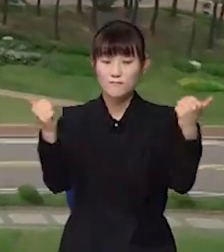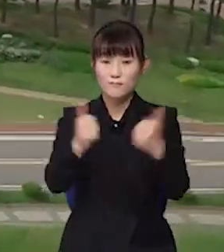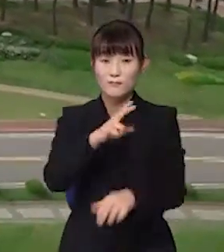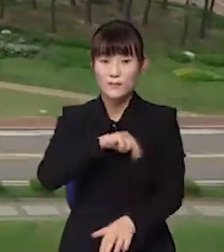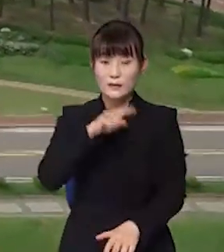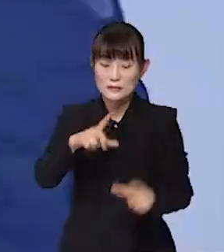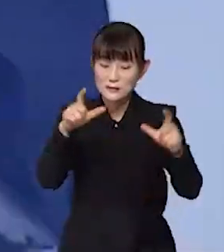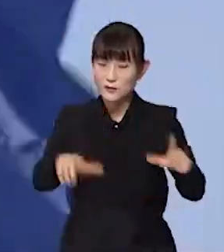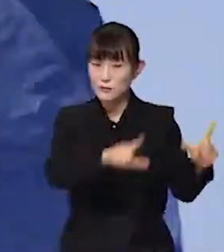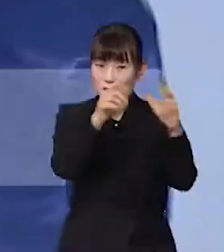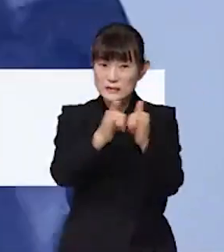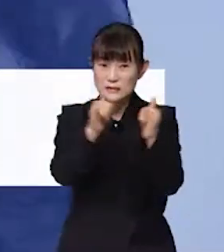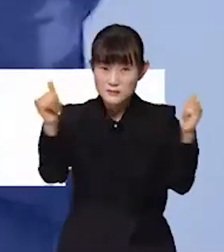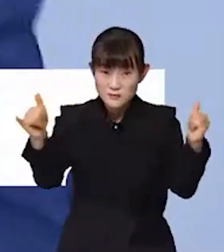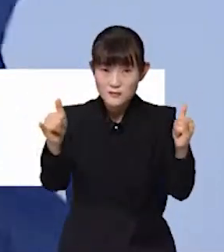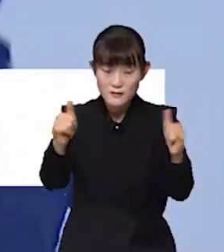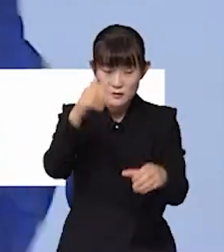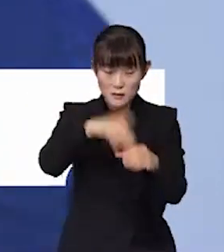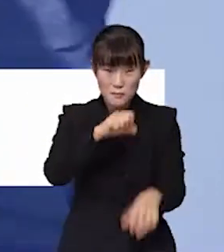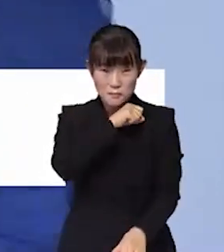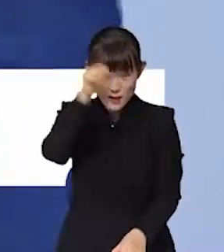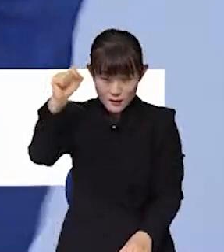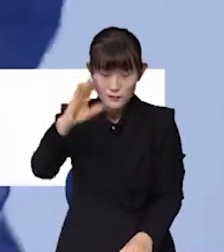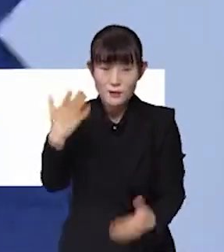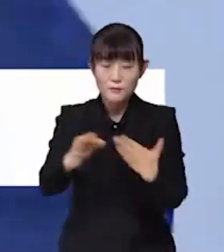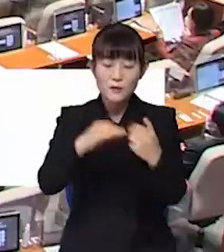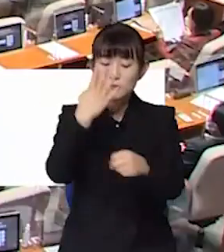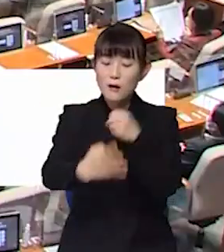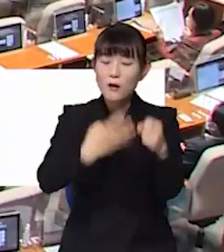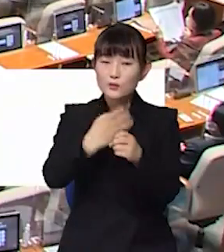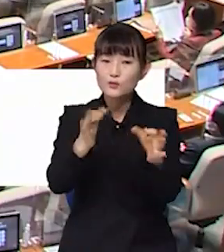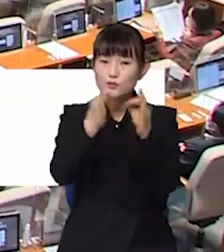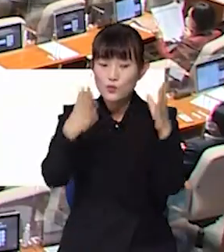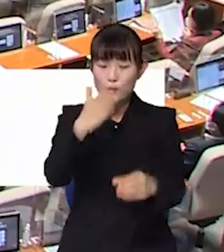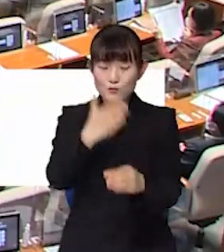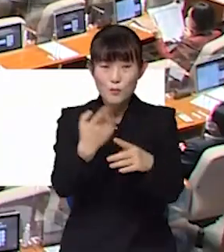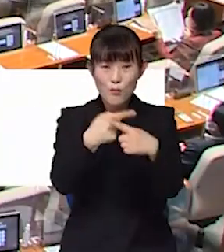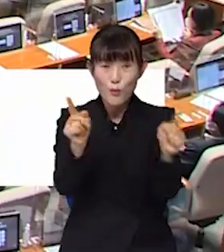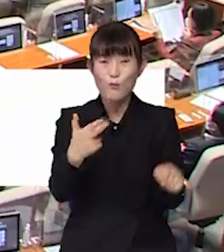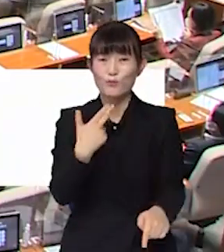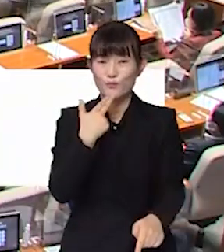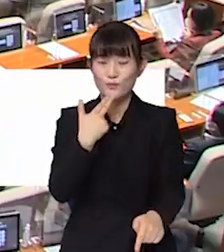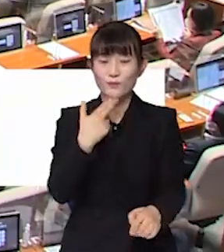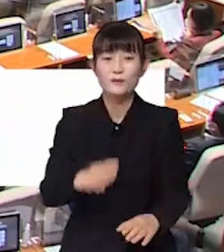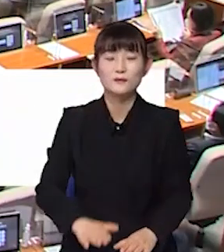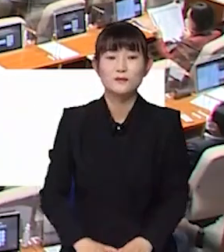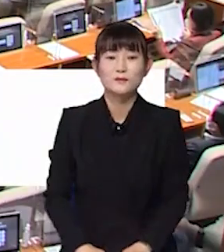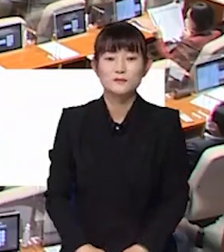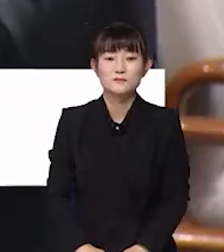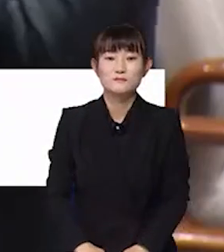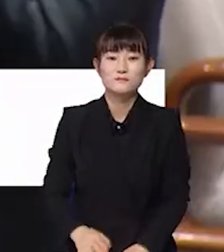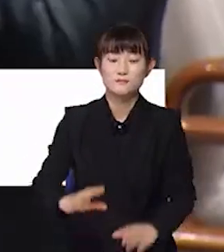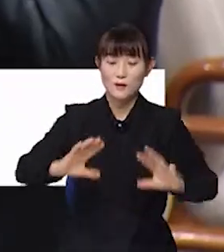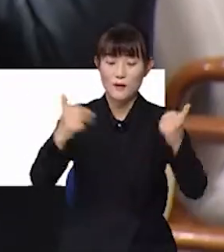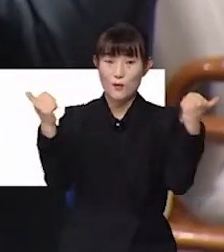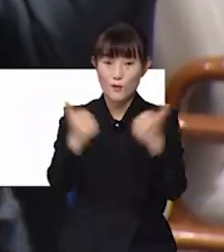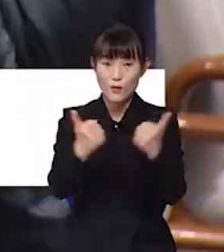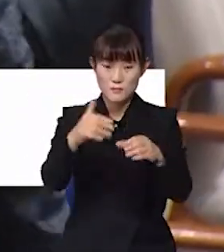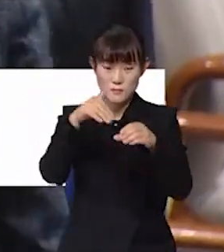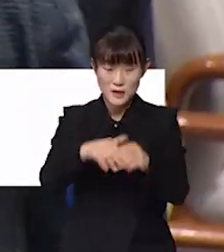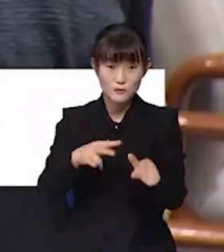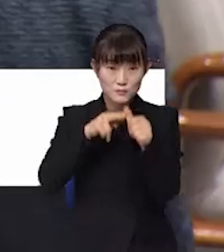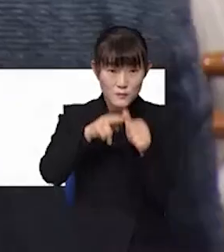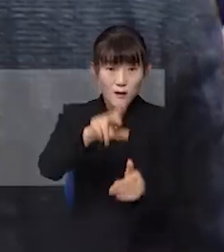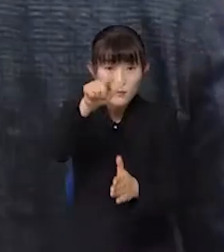국회의원은 지역민들에게 한번 선택을 받으면 4년 동안 특별한 중간 평가가 없습니다 다시 국회의원 선거에